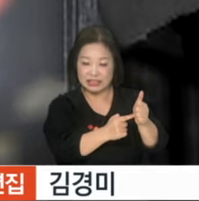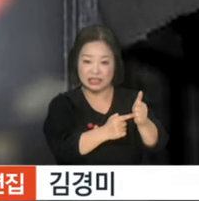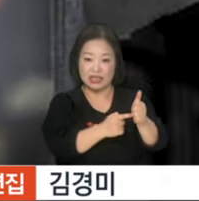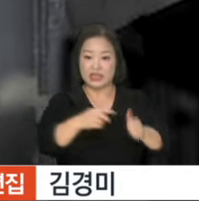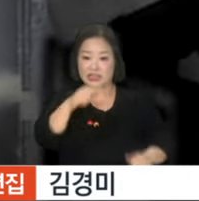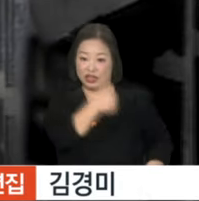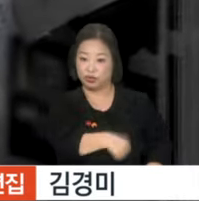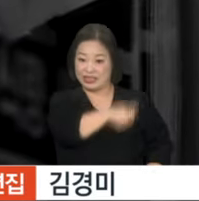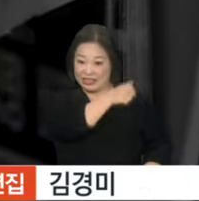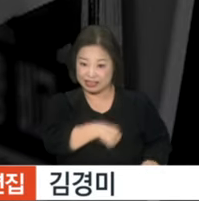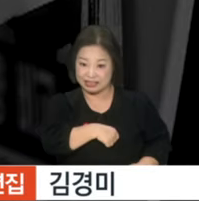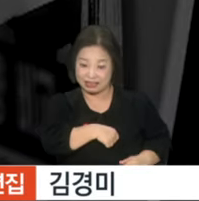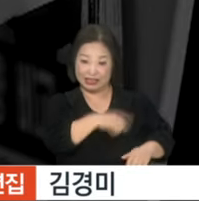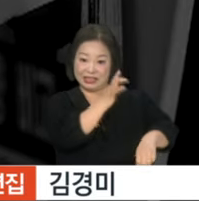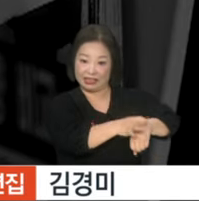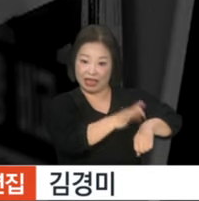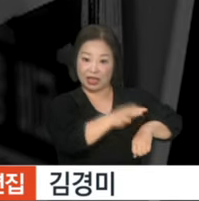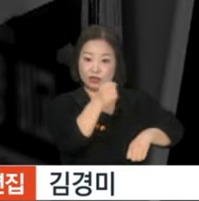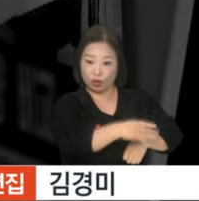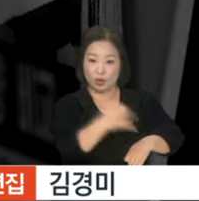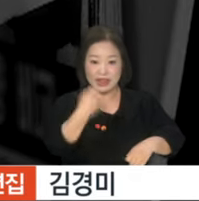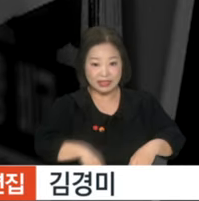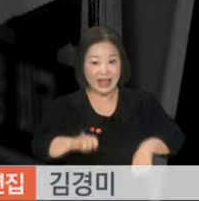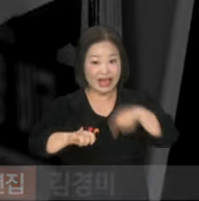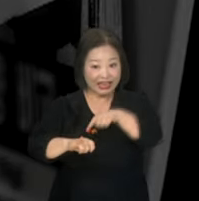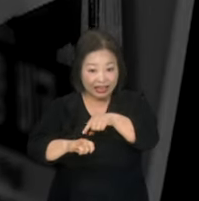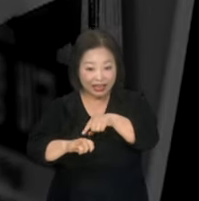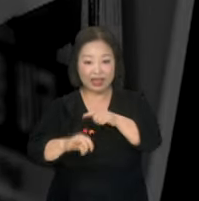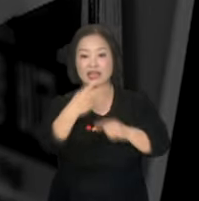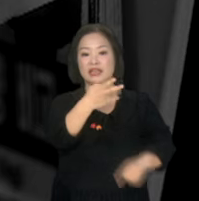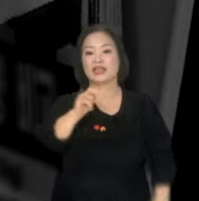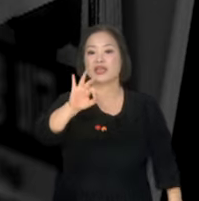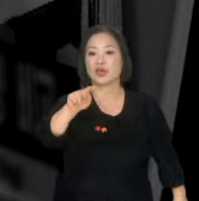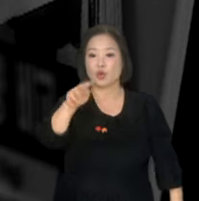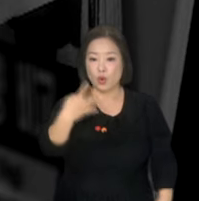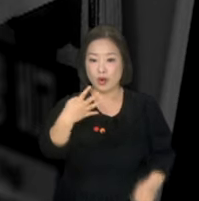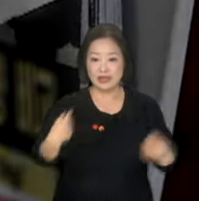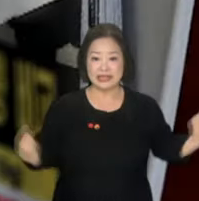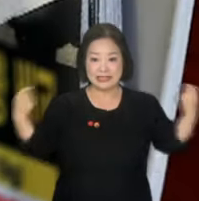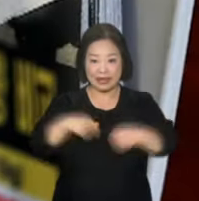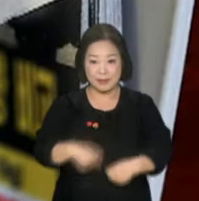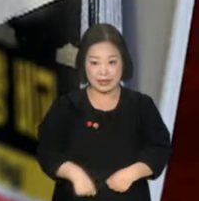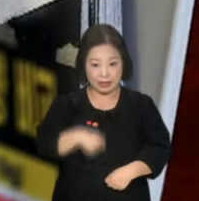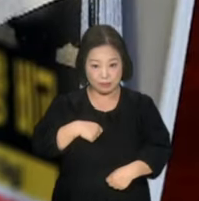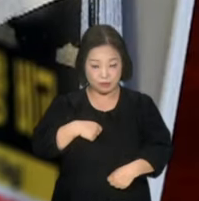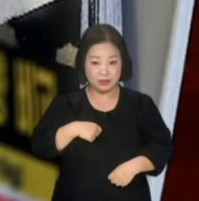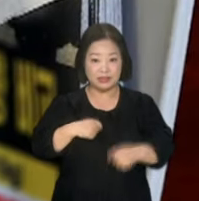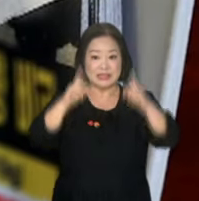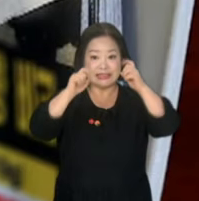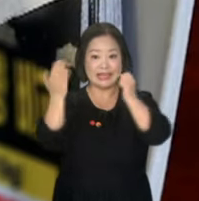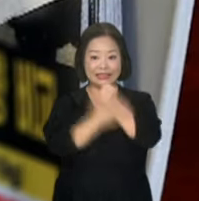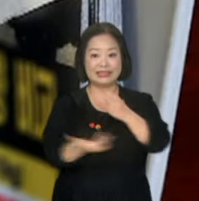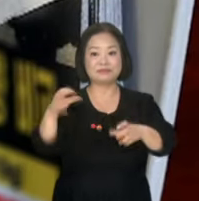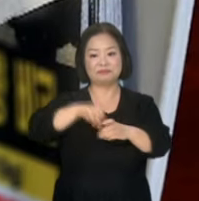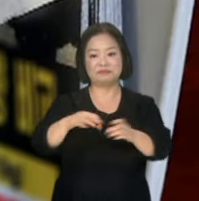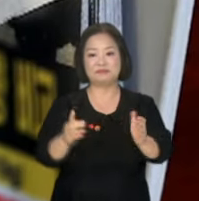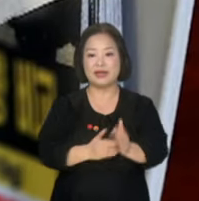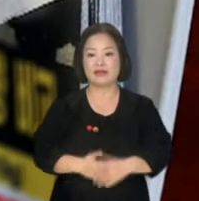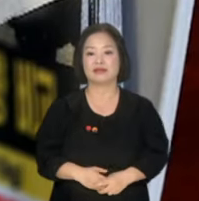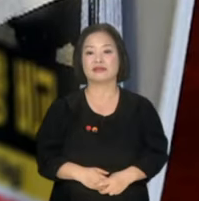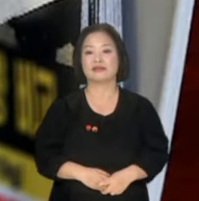딸가 프랑스 브랜드인 크리스찬 패딩을 입은 사진이 실린 것으로 파악 TV 지성림입니다